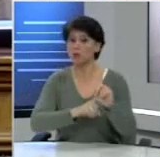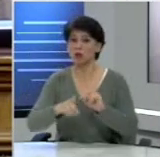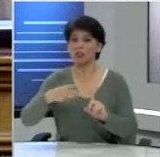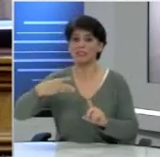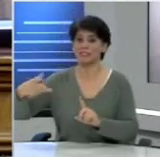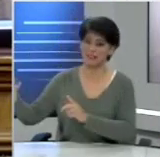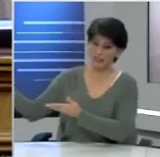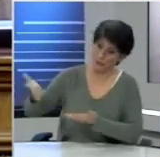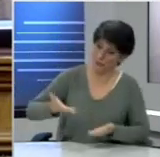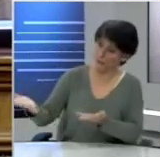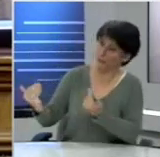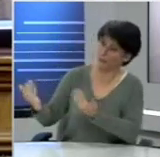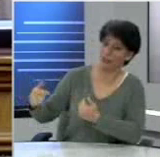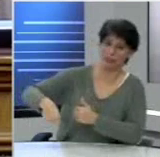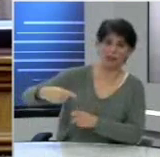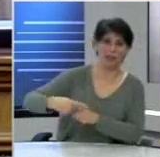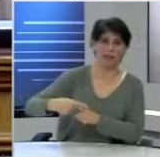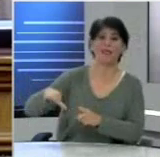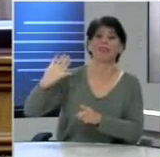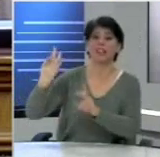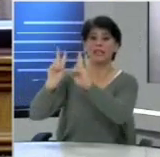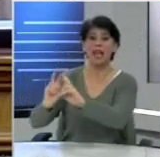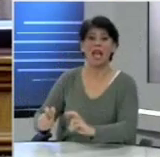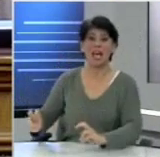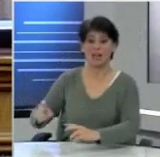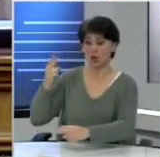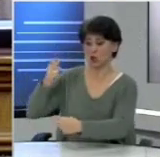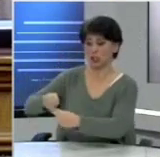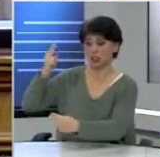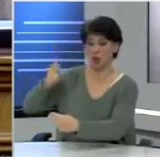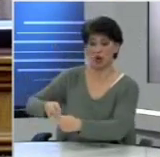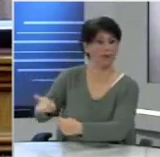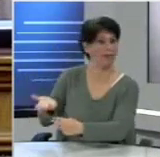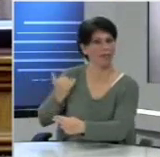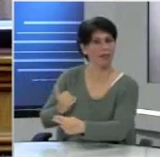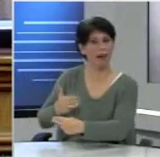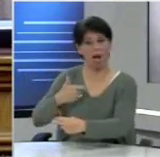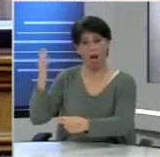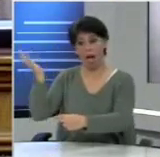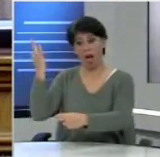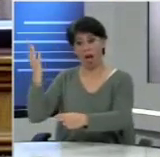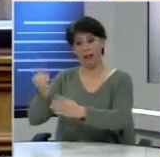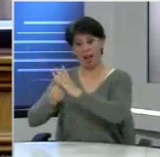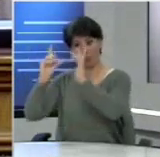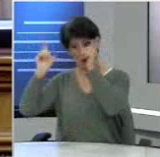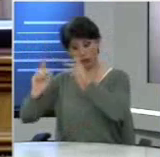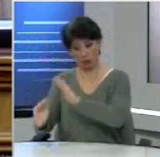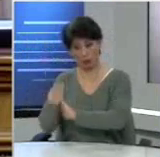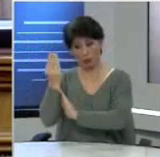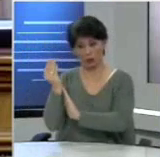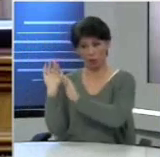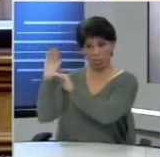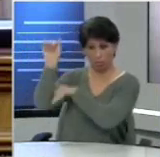χώρα. Και ότι δεν έλεγχε τα σύνορα. Και ότι με το που θα εκλεγούν θα τους ρίξουν στη